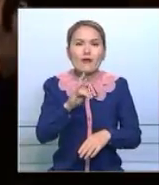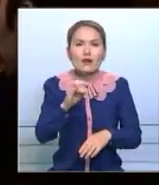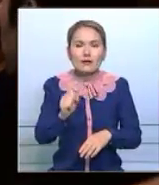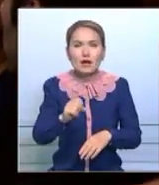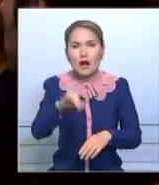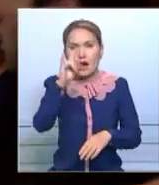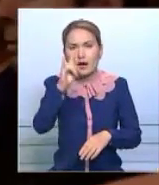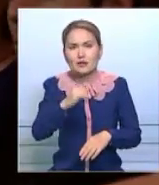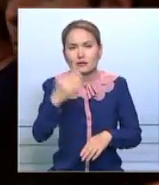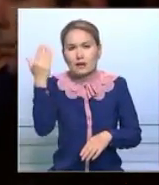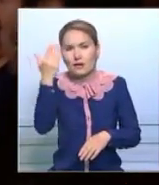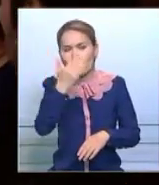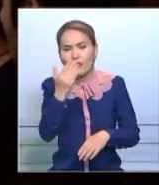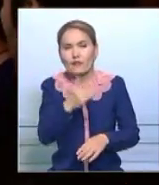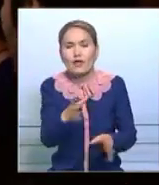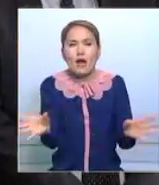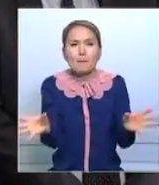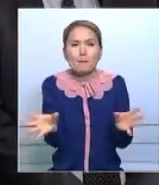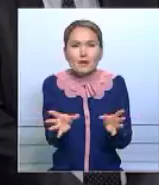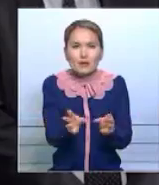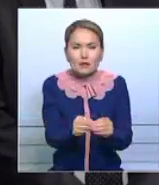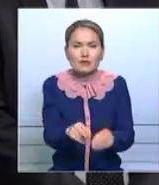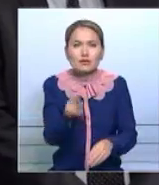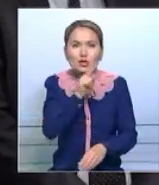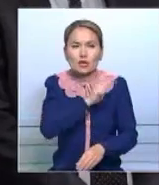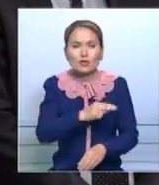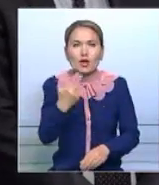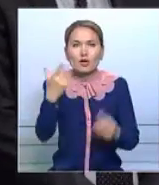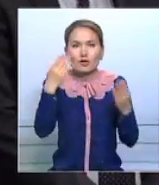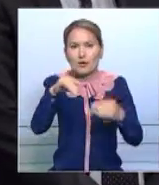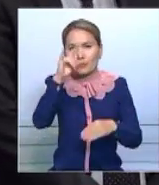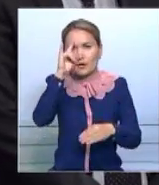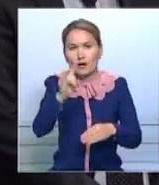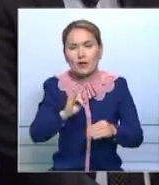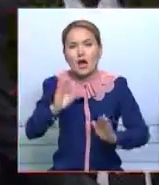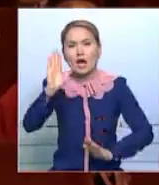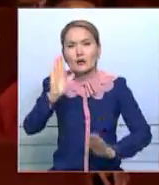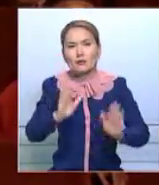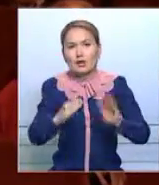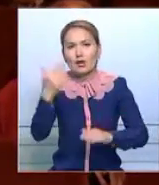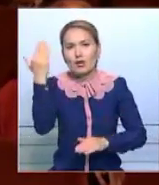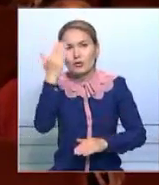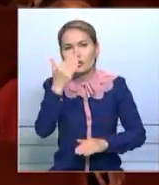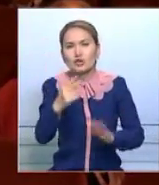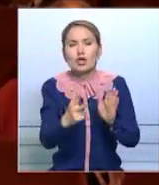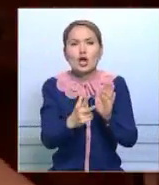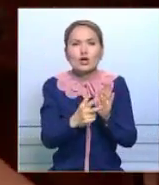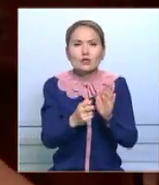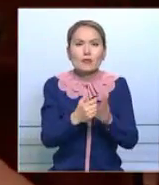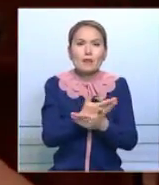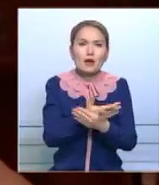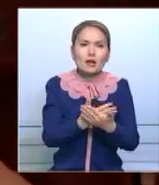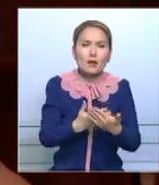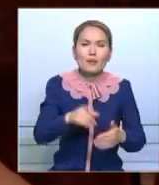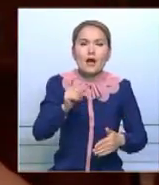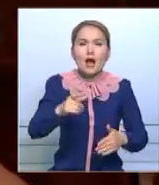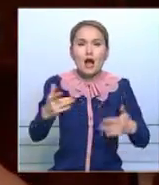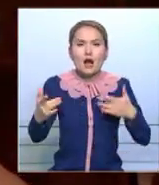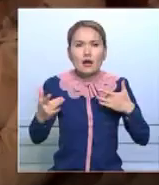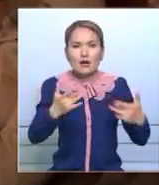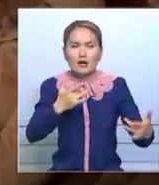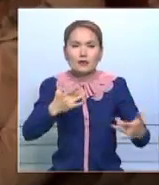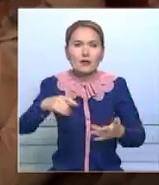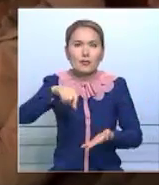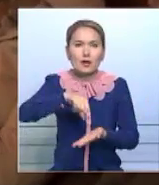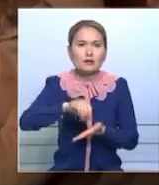Қазақ фильм киностудиясы бірлесе ұйымдастырған. 3 күнде қазақстандық режиссерлердің шығармаларымен 800-ден астам адам танысады деп